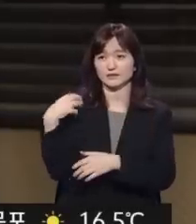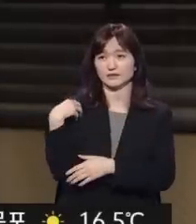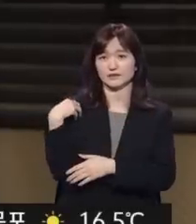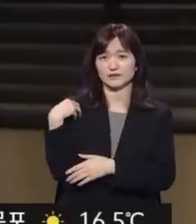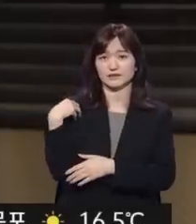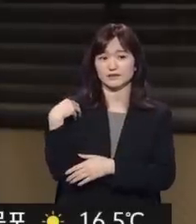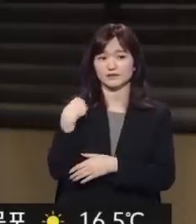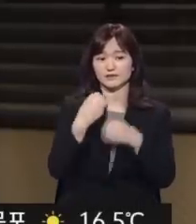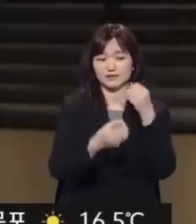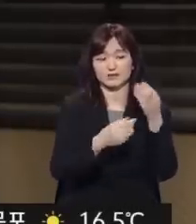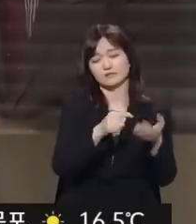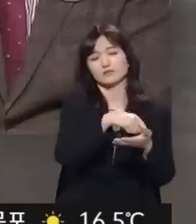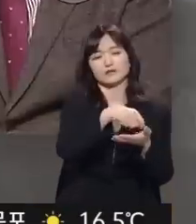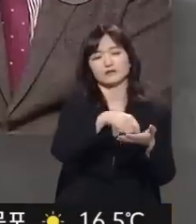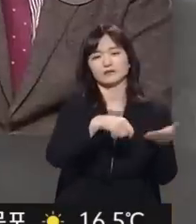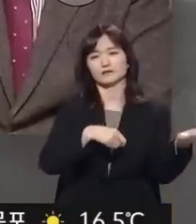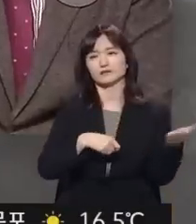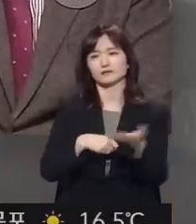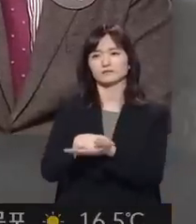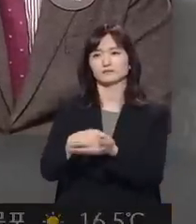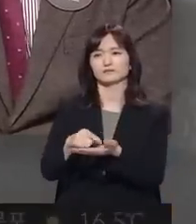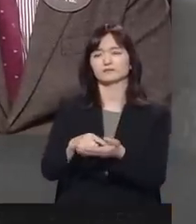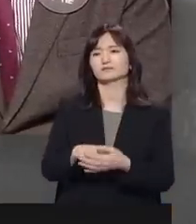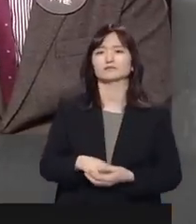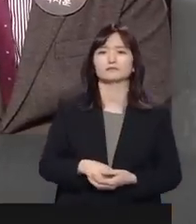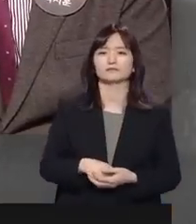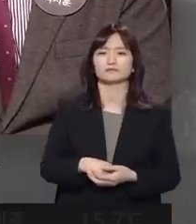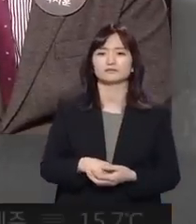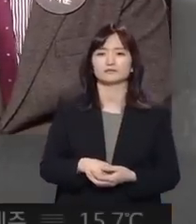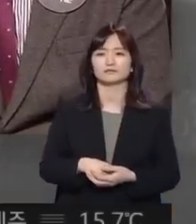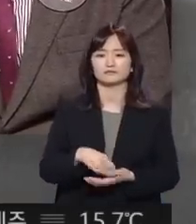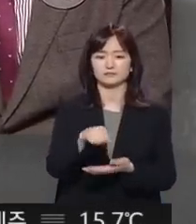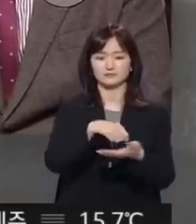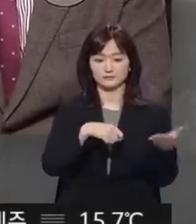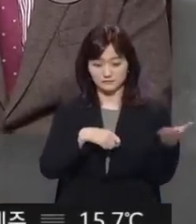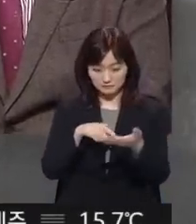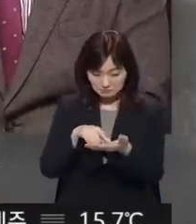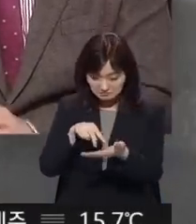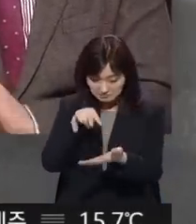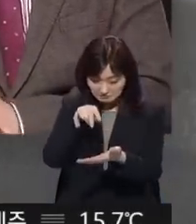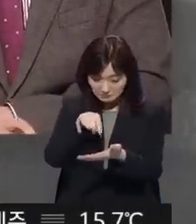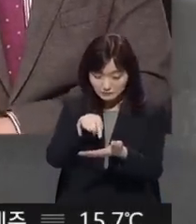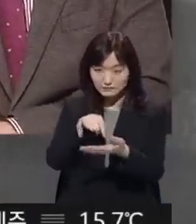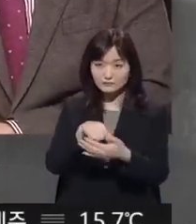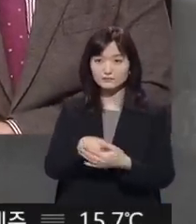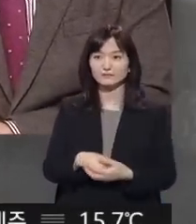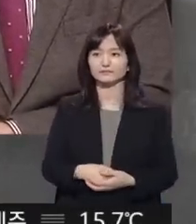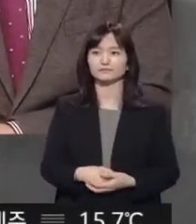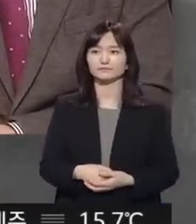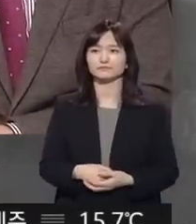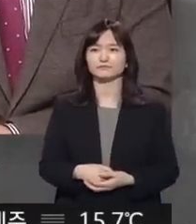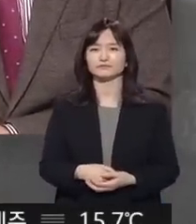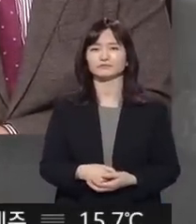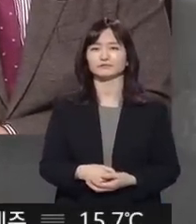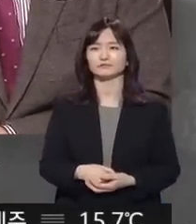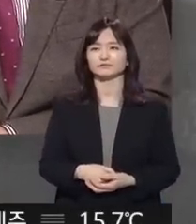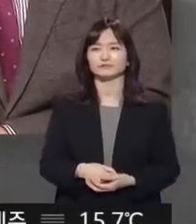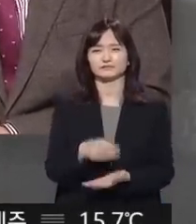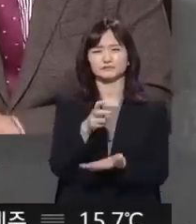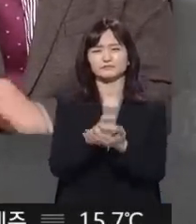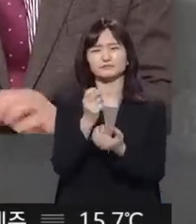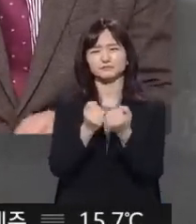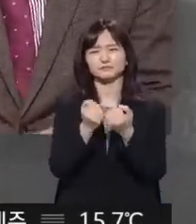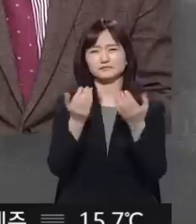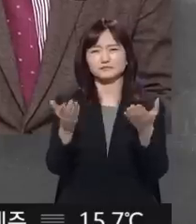각서를 했는 것 같아요. 근데 그 각서를 이제 가해자가 본 것 같습니다. 근데 사실은 이게 법적인 좀 해석을 제가 좀 해드리면